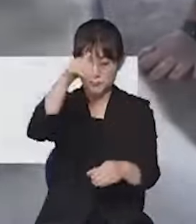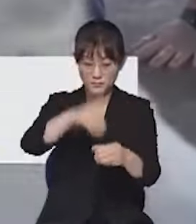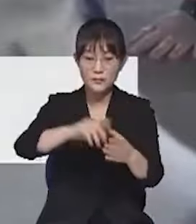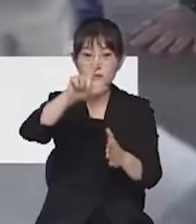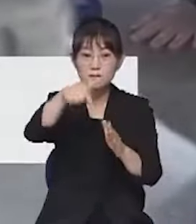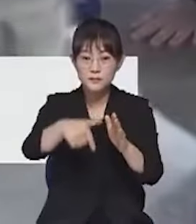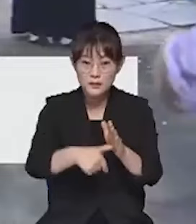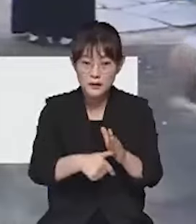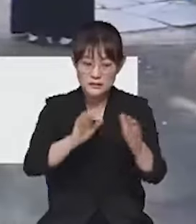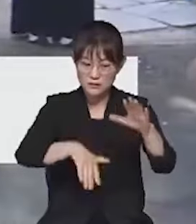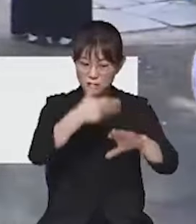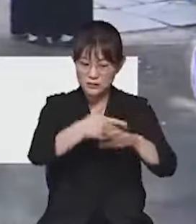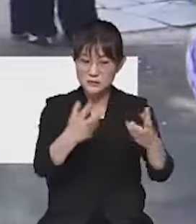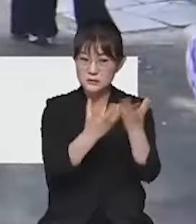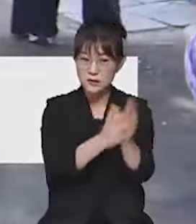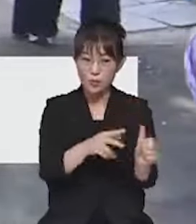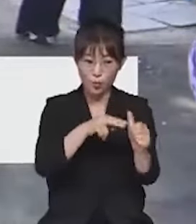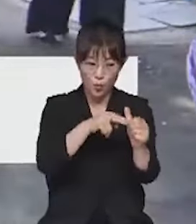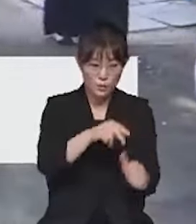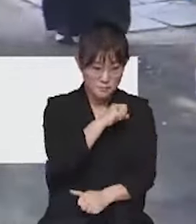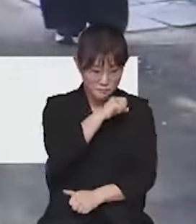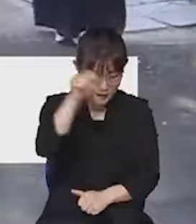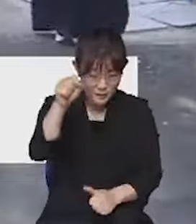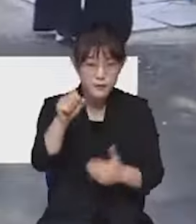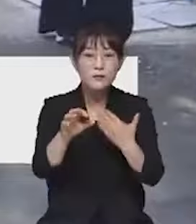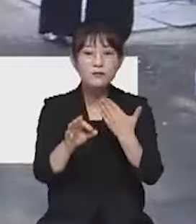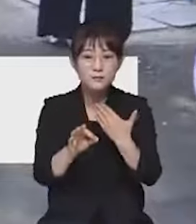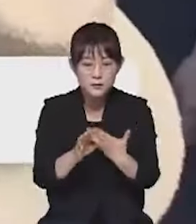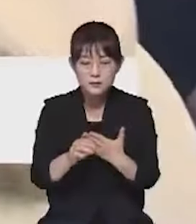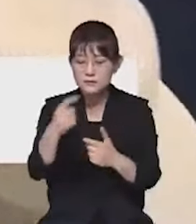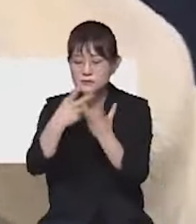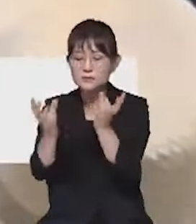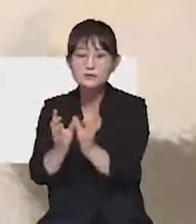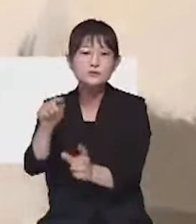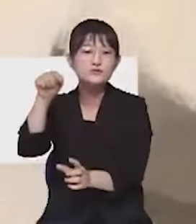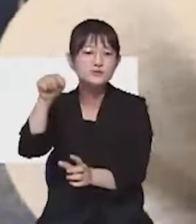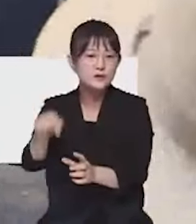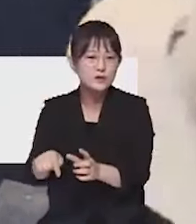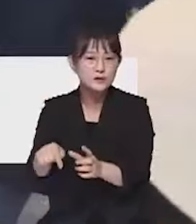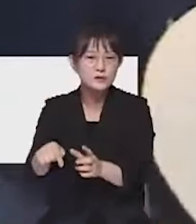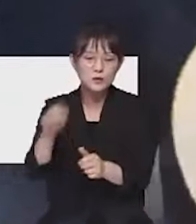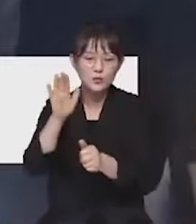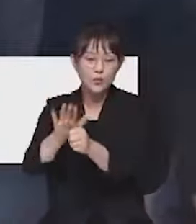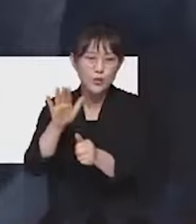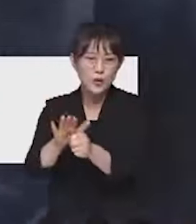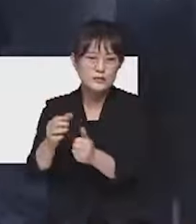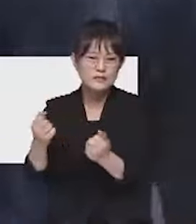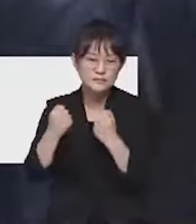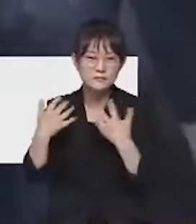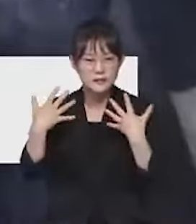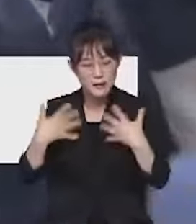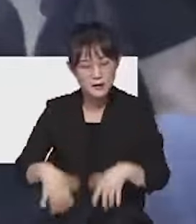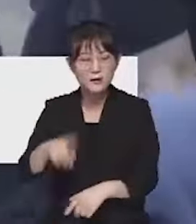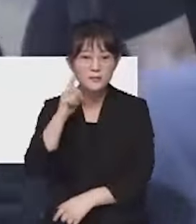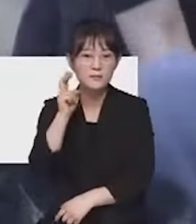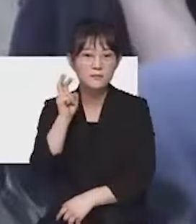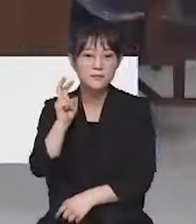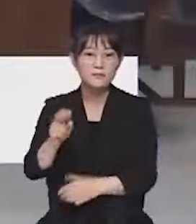한 곳이라도 혁신당 후보가 당선된다면 민주당에 대한 호남 민심의 이탈이 현실화될 수도